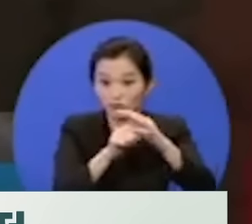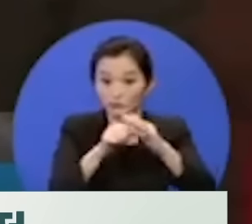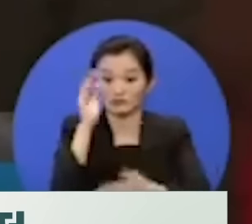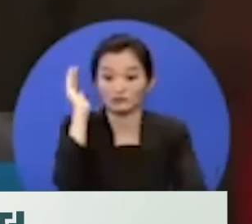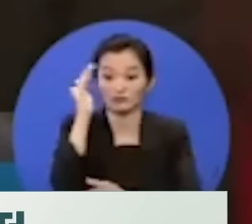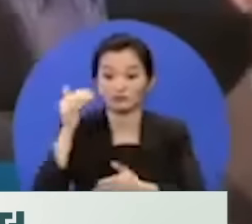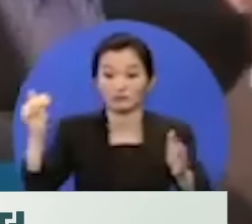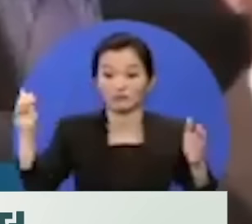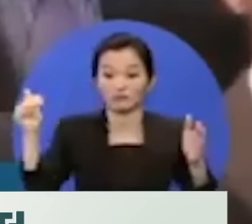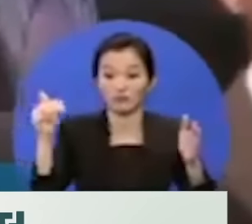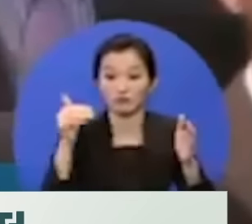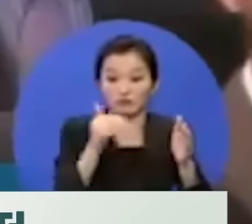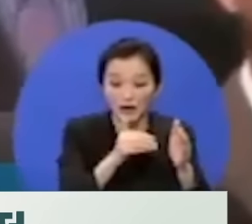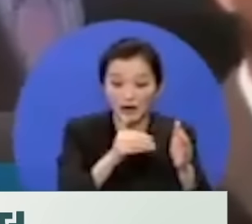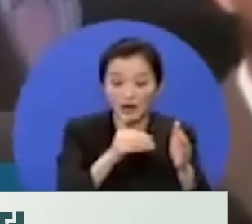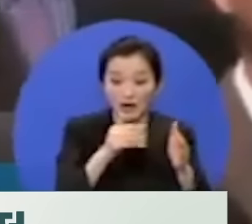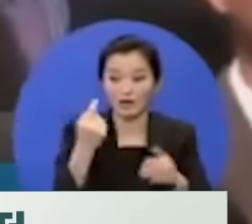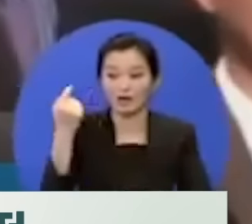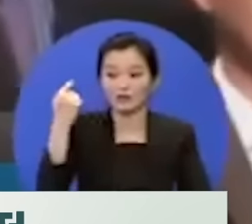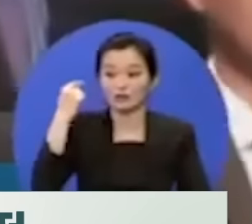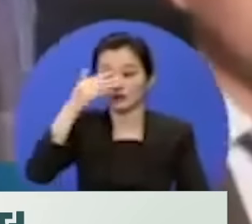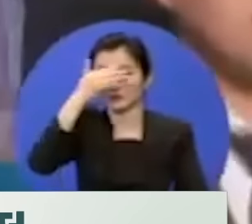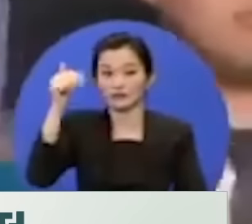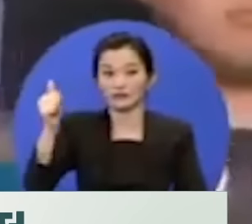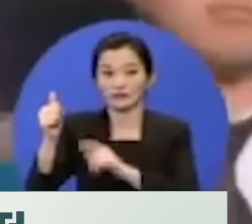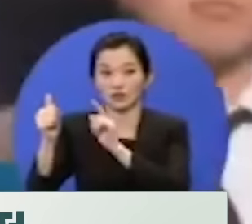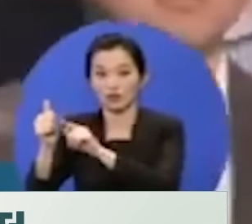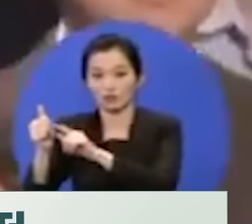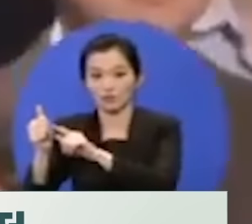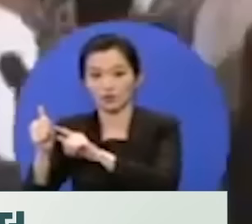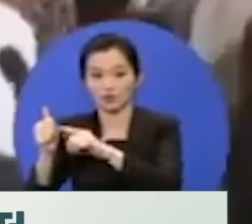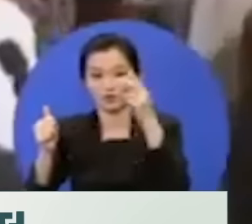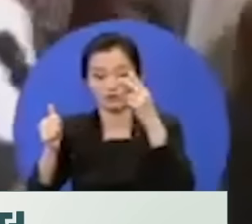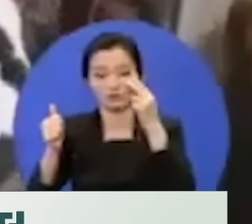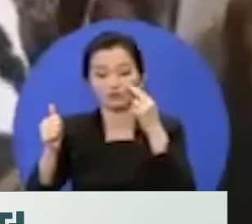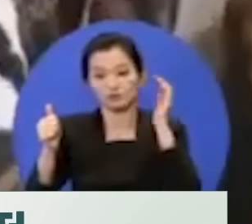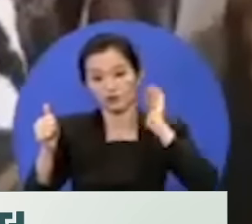청년이 오바마 대통을 향해 갑자기 소리를 지르기